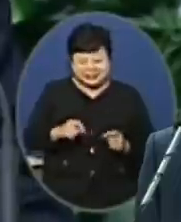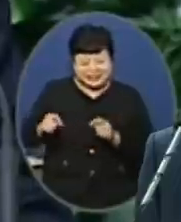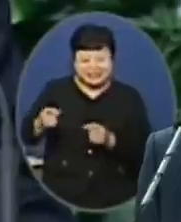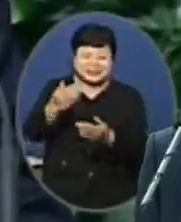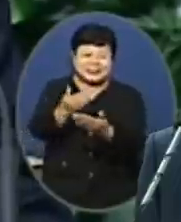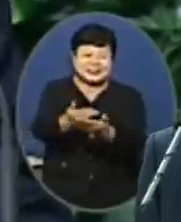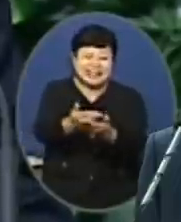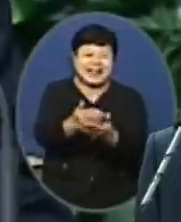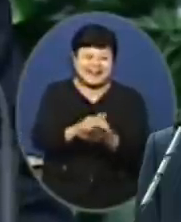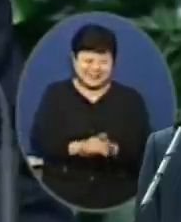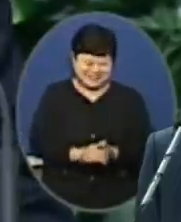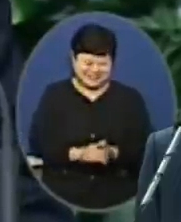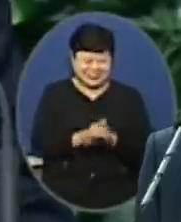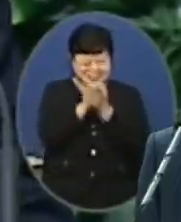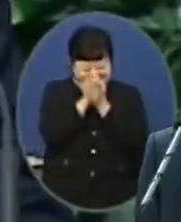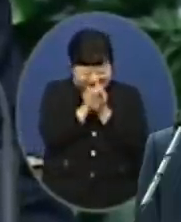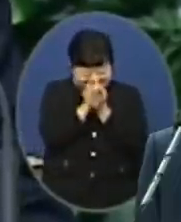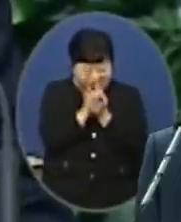좀 더